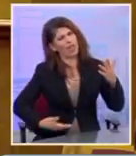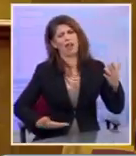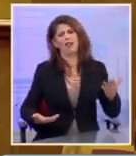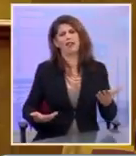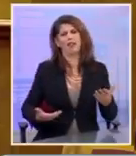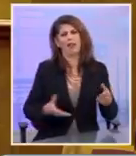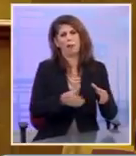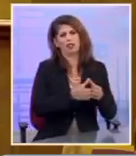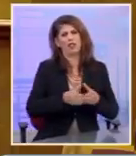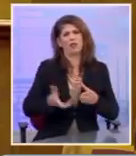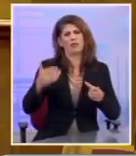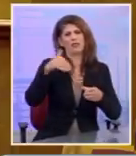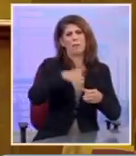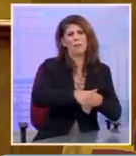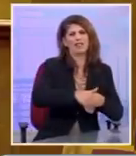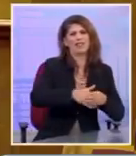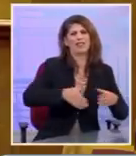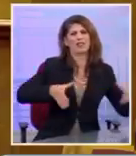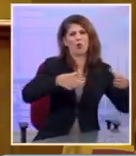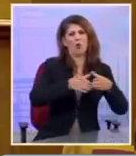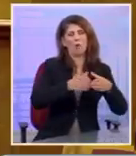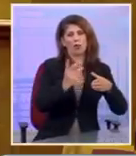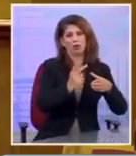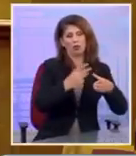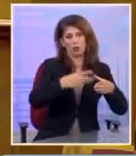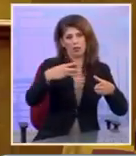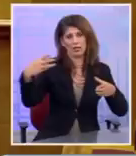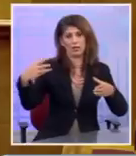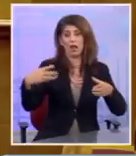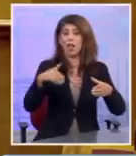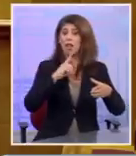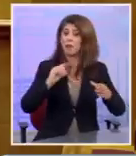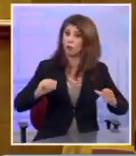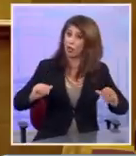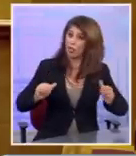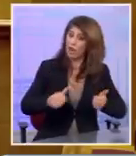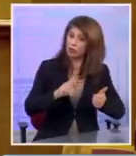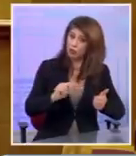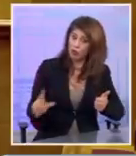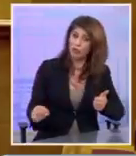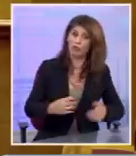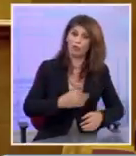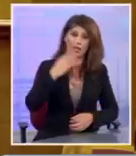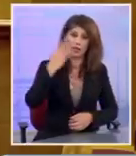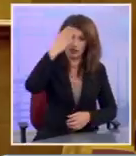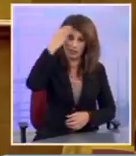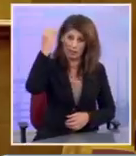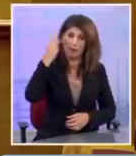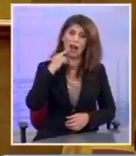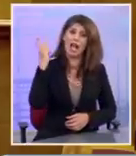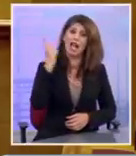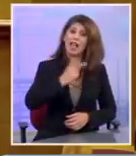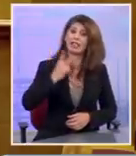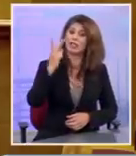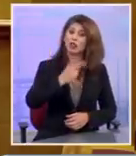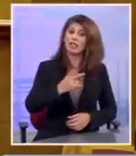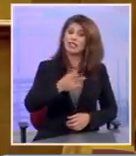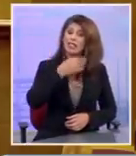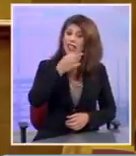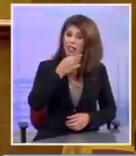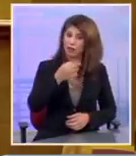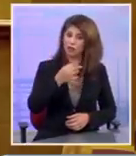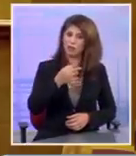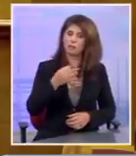τις συνιστώσεις. Επειδή με περίθιος προθράσος, κύριε Τσίπρα, κατηγορήσατε στη δήλωσή